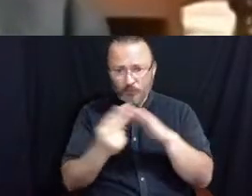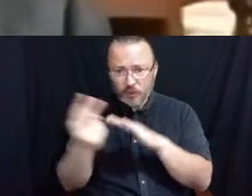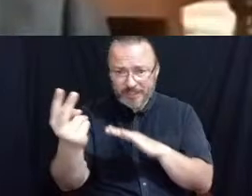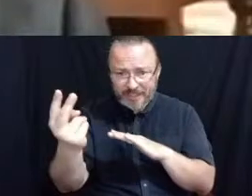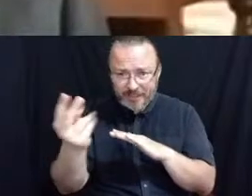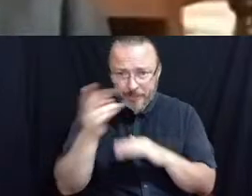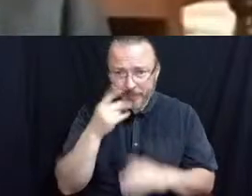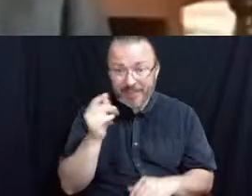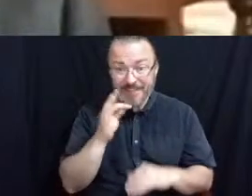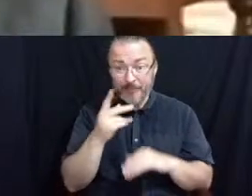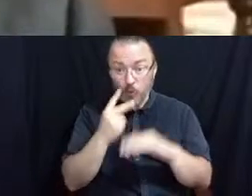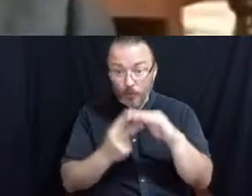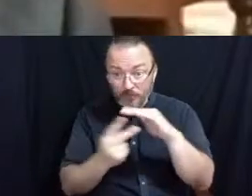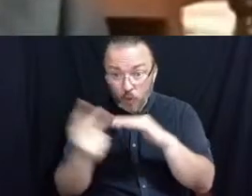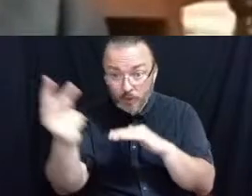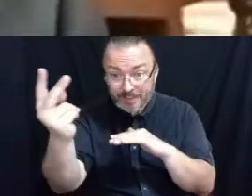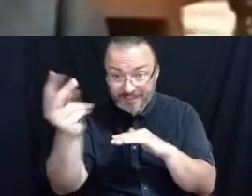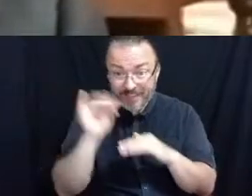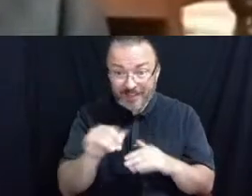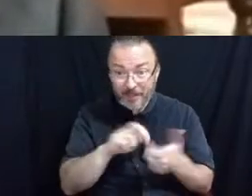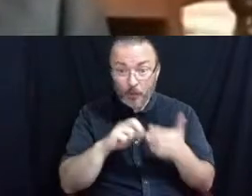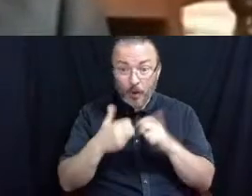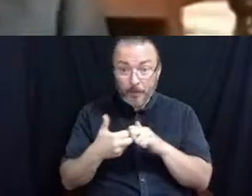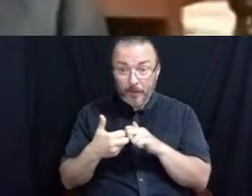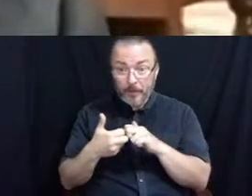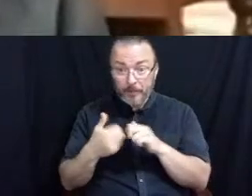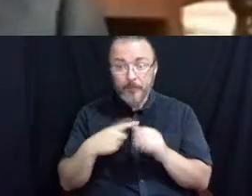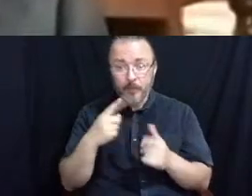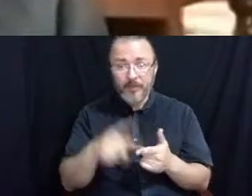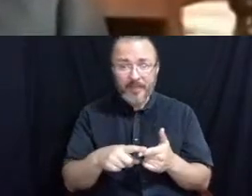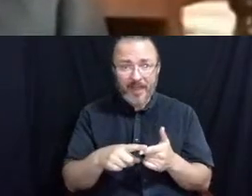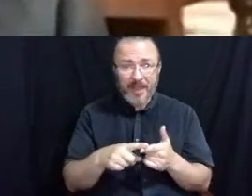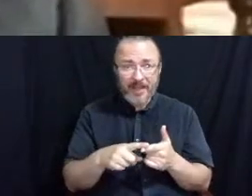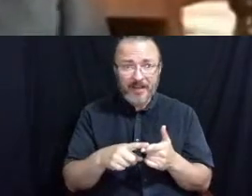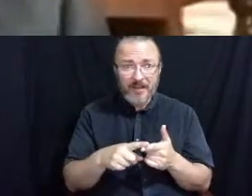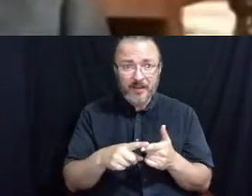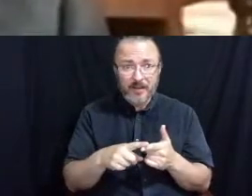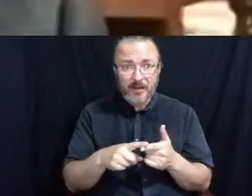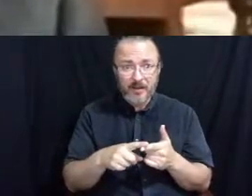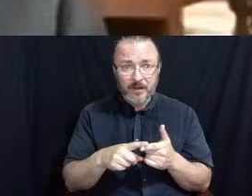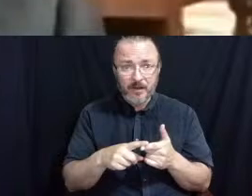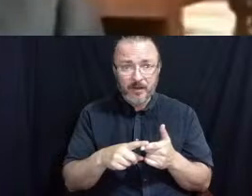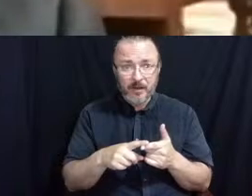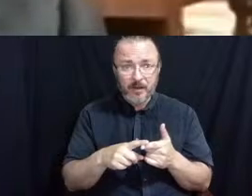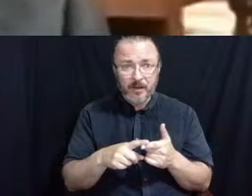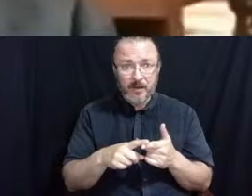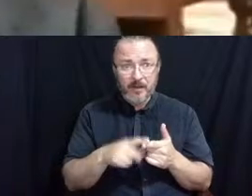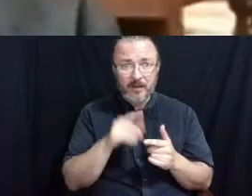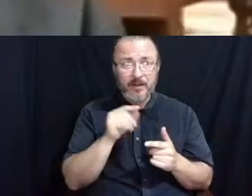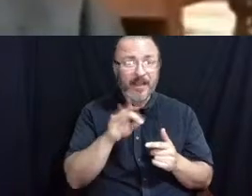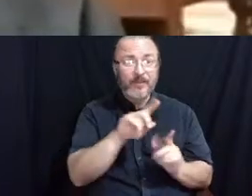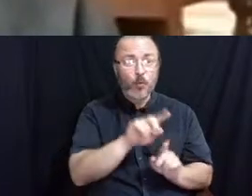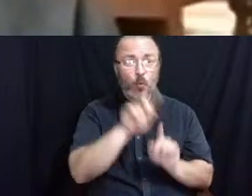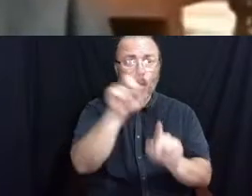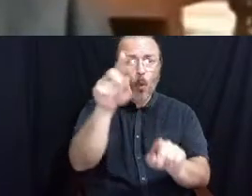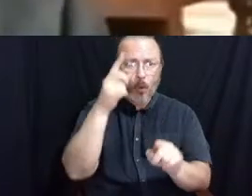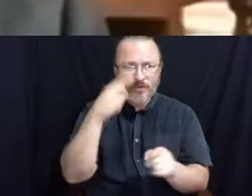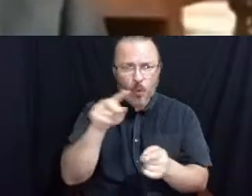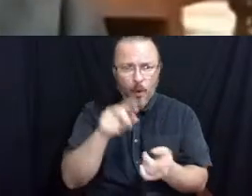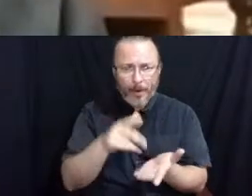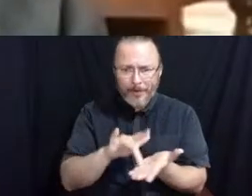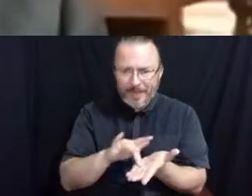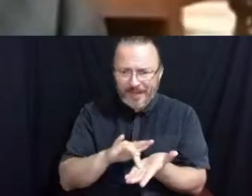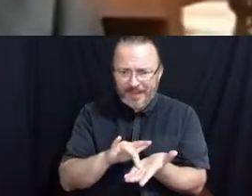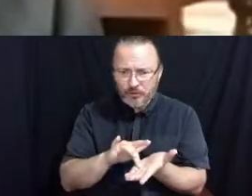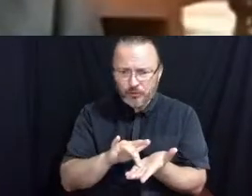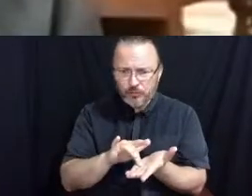ça aussi, cela repose sur l'hypothèse que les enseignants ne vont pas tomber malades. Si on tombe malade, il faut se faire